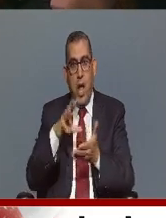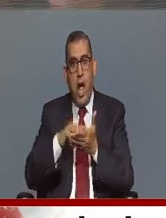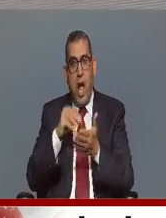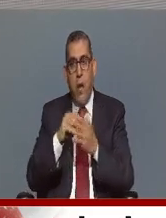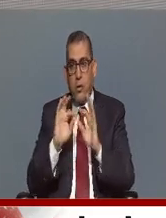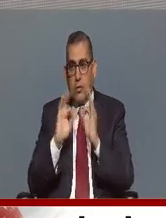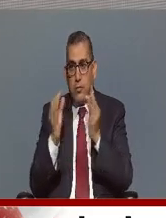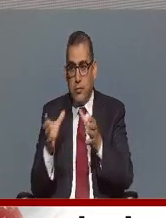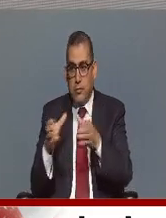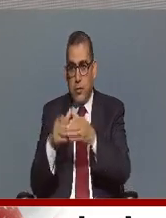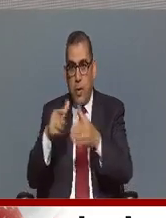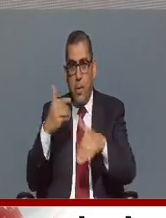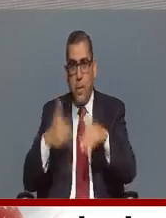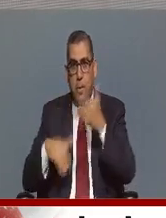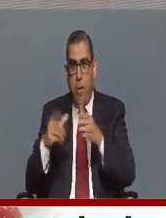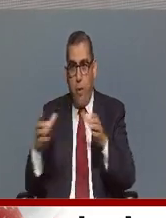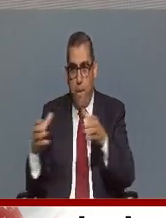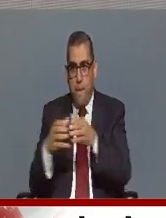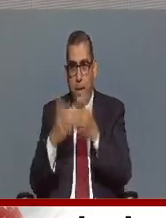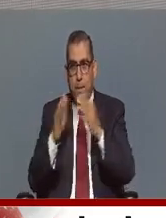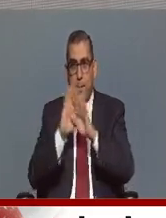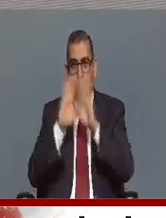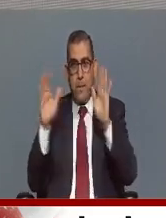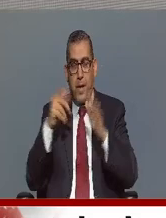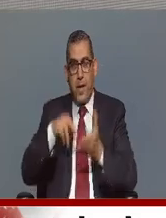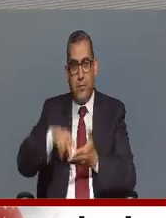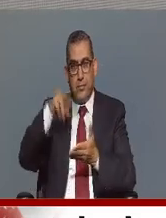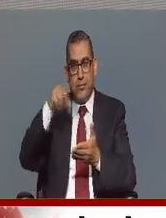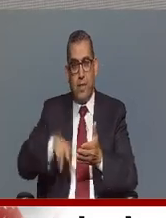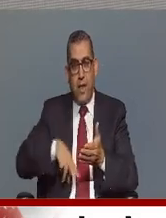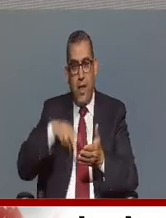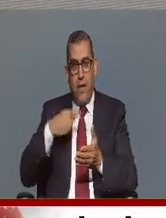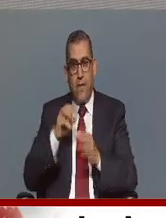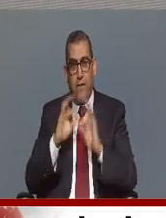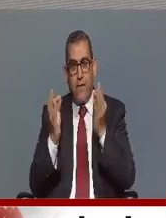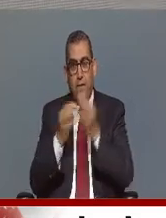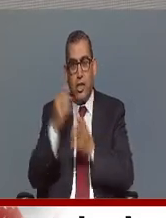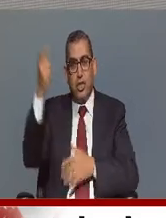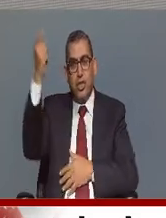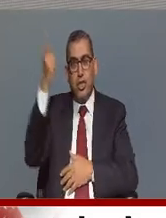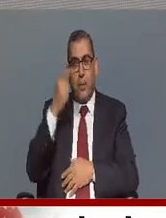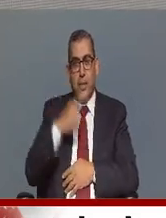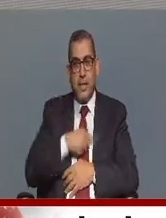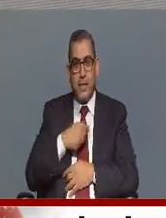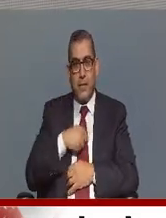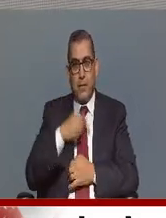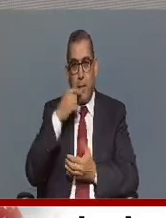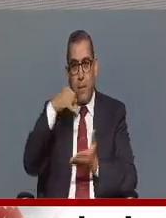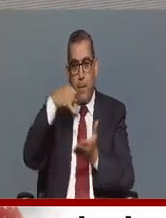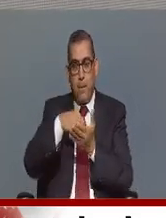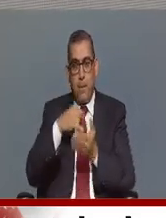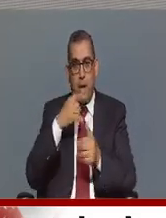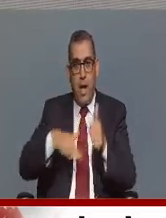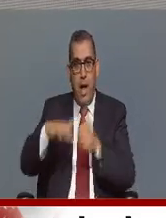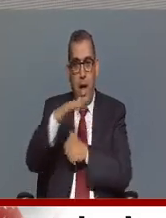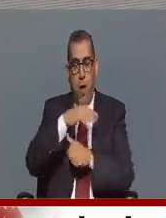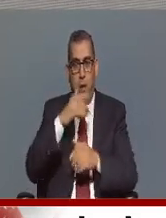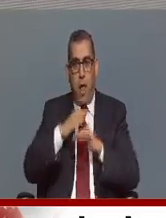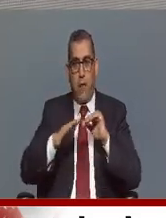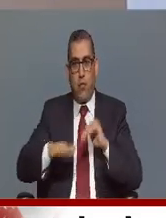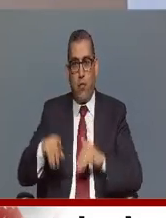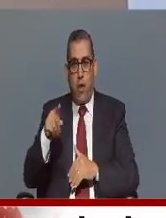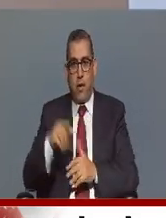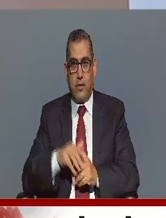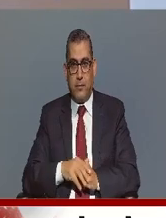من أصحاب الهمم في الأداء الحركي واسمها فرقة الشمس تبع للمركز القومي للطفولة.